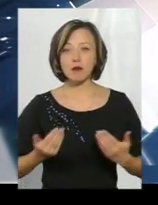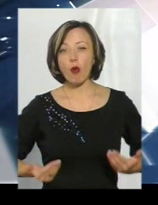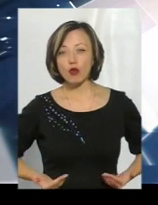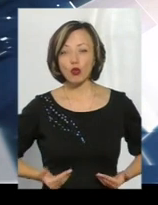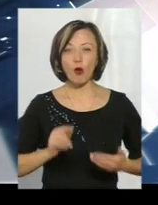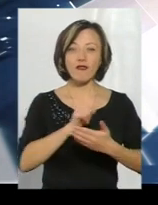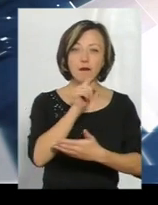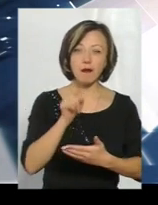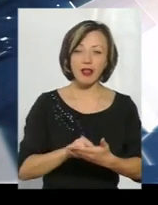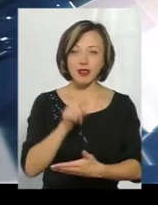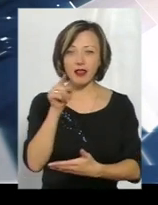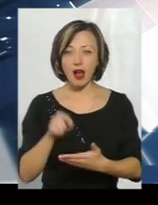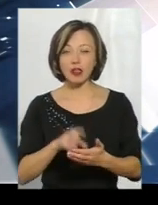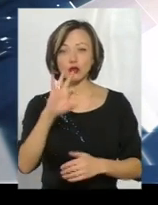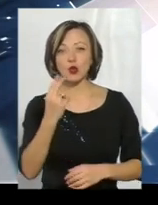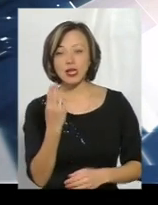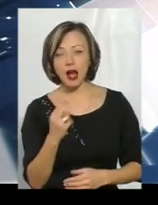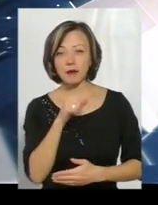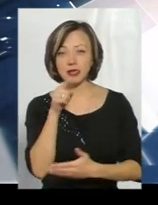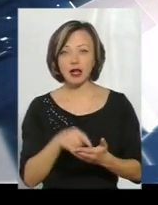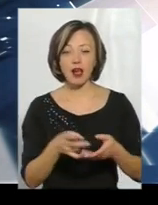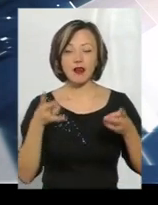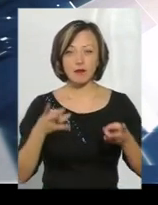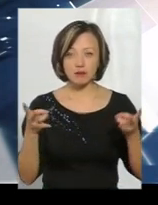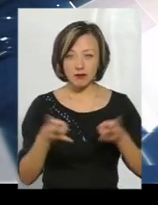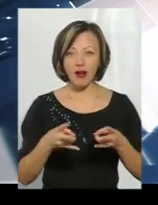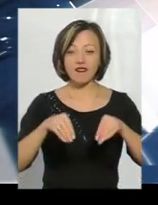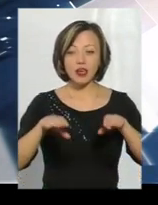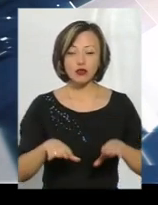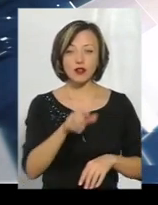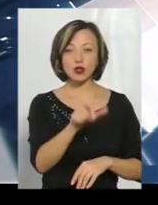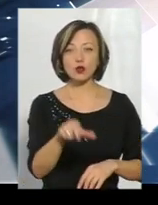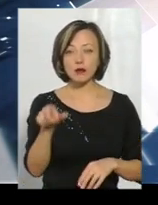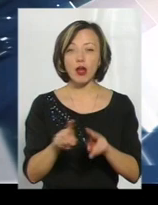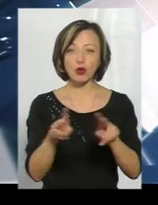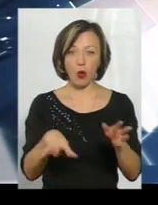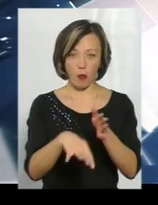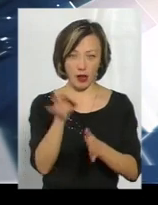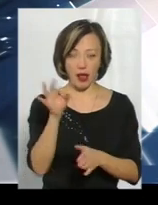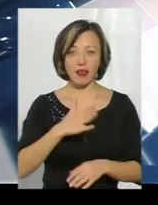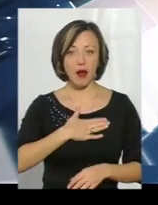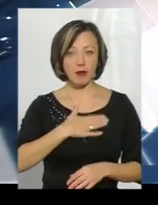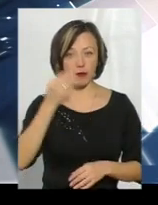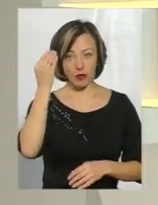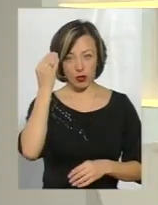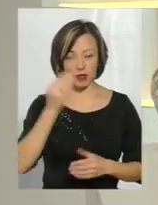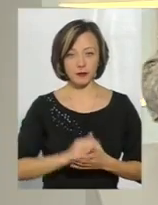питання, спеціальні питання, їм прийдеться вирішувати з тими людьми, які їх оберуть. Тому, на мій погляд,